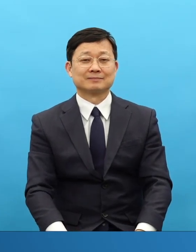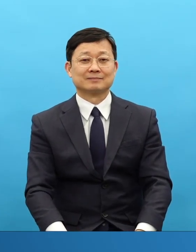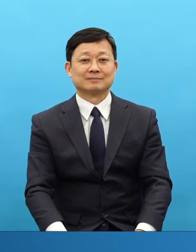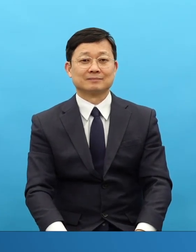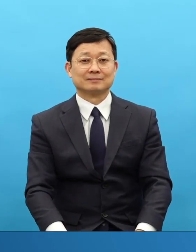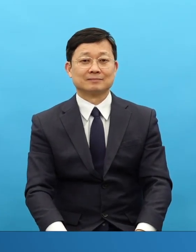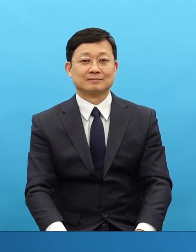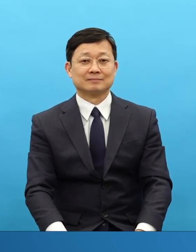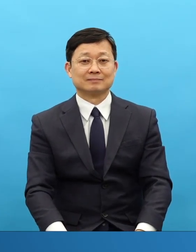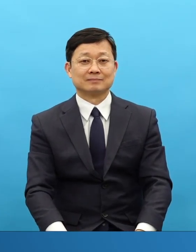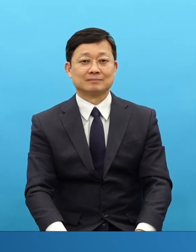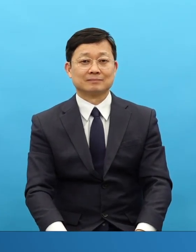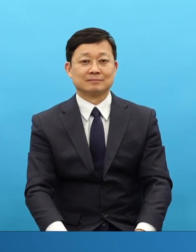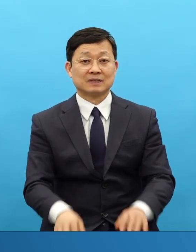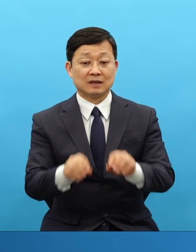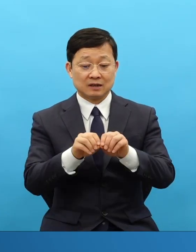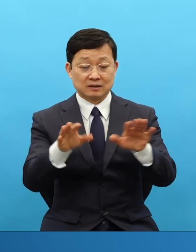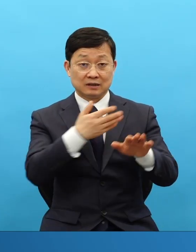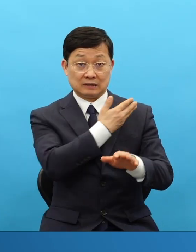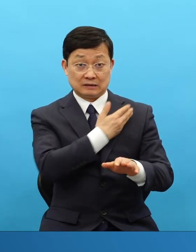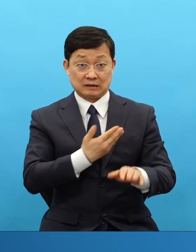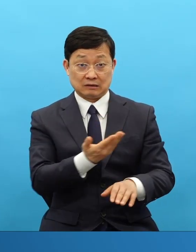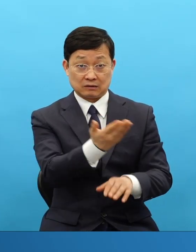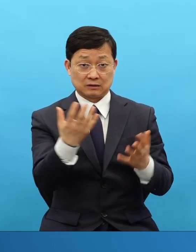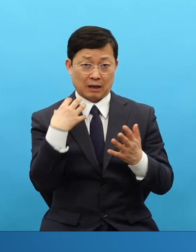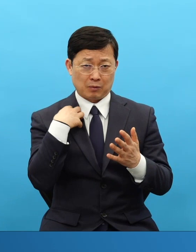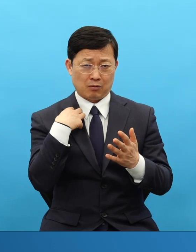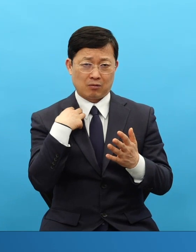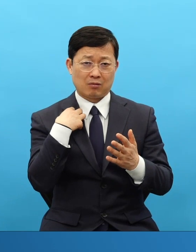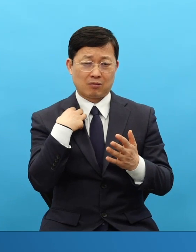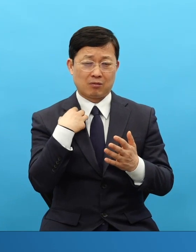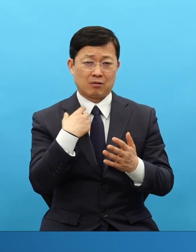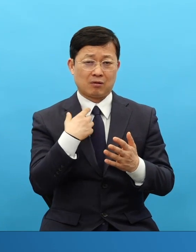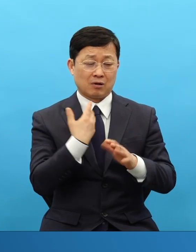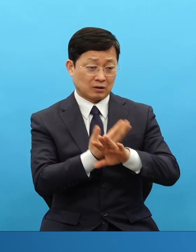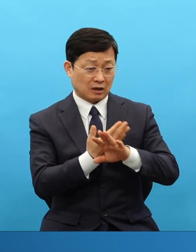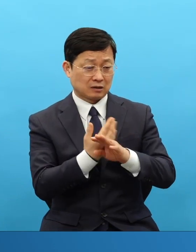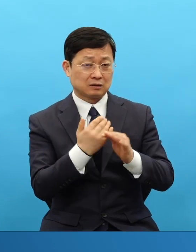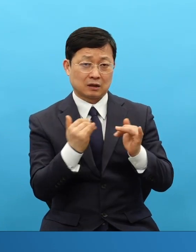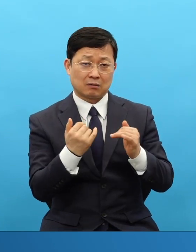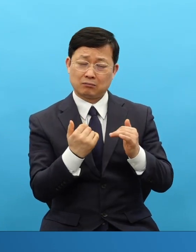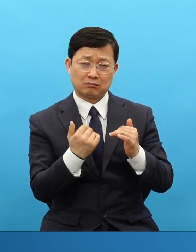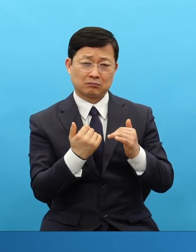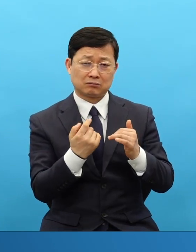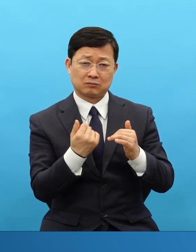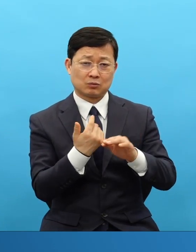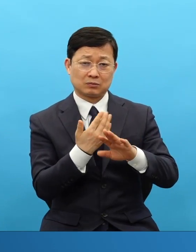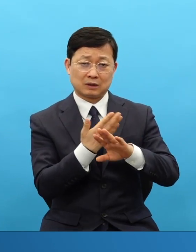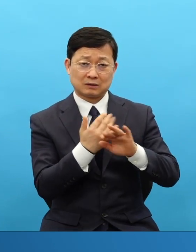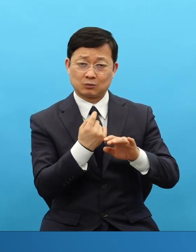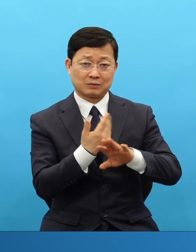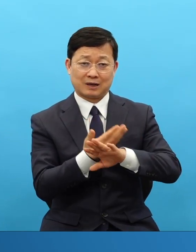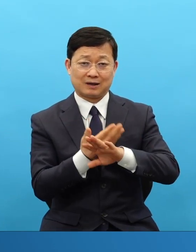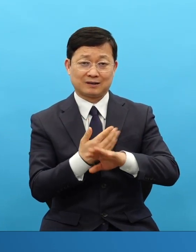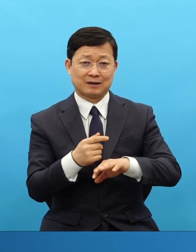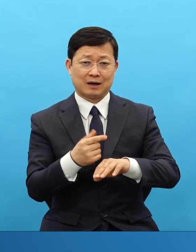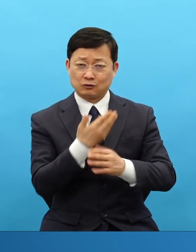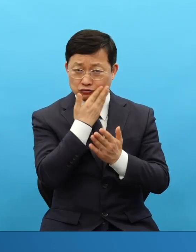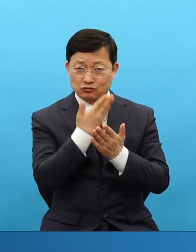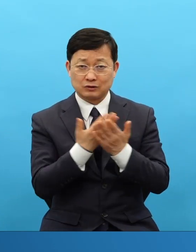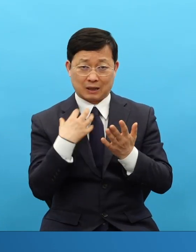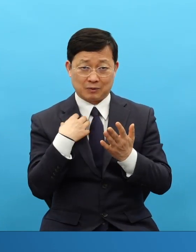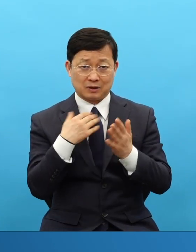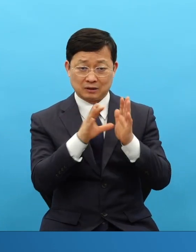그래서 허터진자 여러분들 사명이 다른 사람하고 다릅니다 시대를